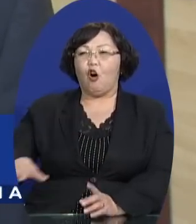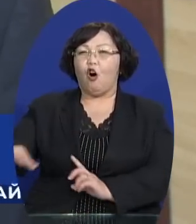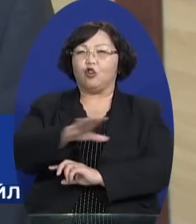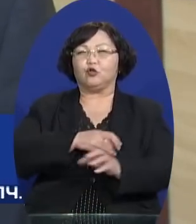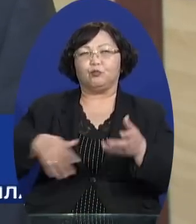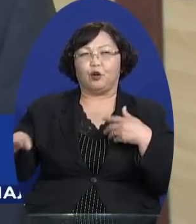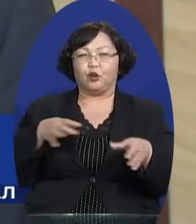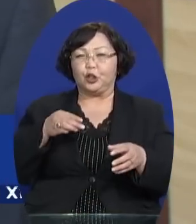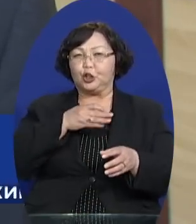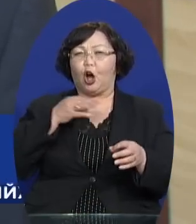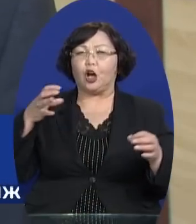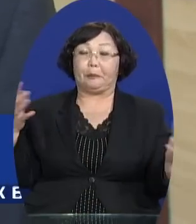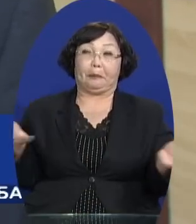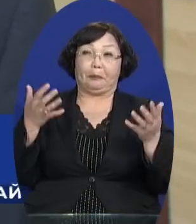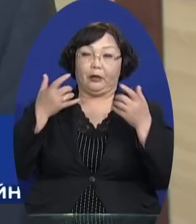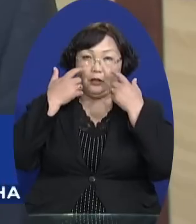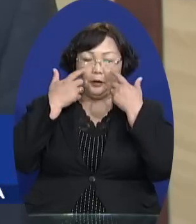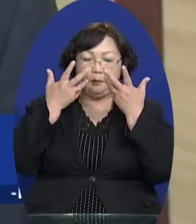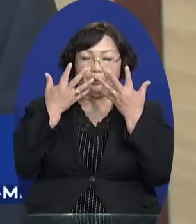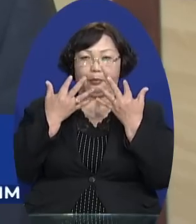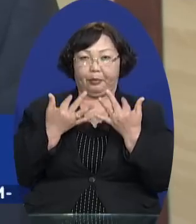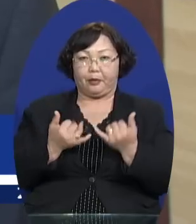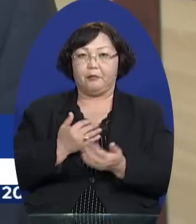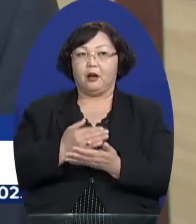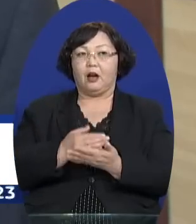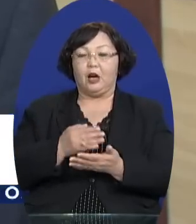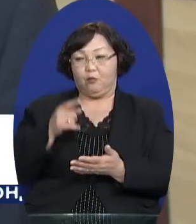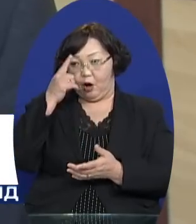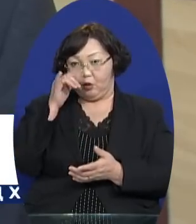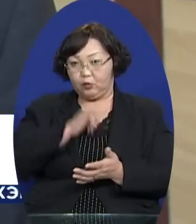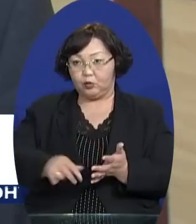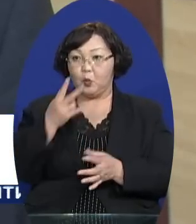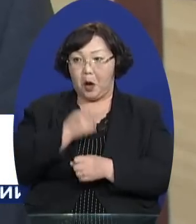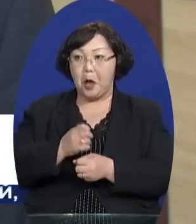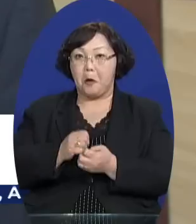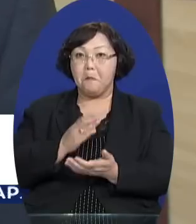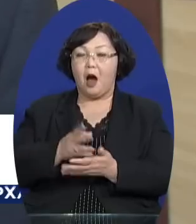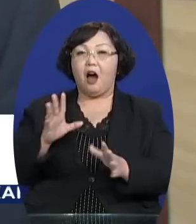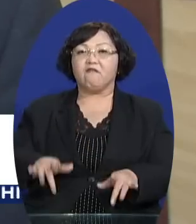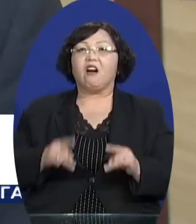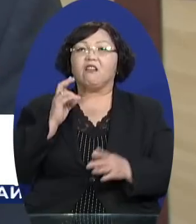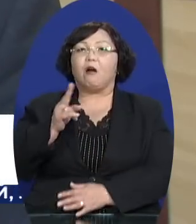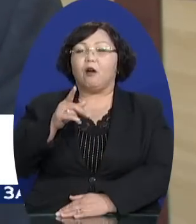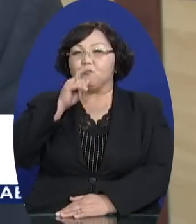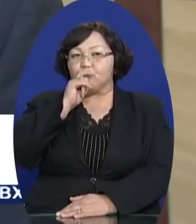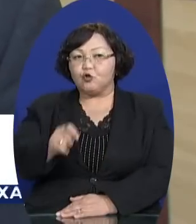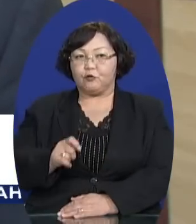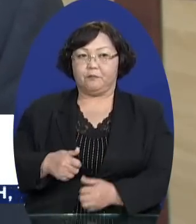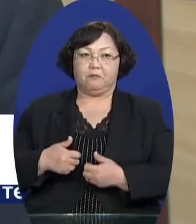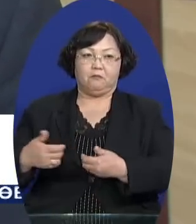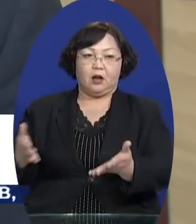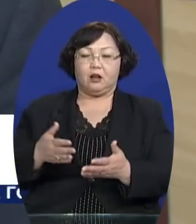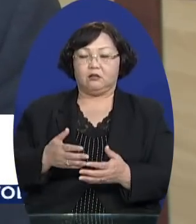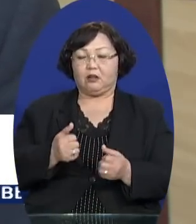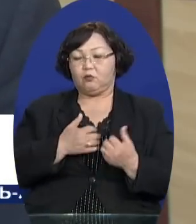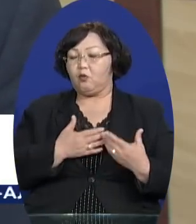гарсан байналаа. Тиймээс энэ багжийг Монголд үйл ажиллагаа явуулдаг Австрали компаниудаас өгч байгаа юм аа. Бидний өгч байгаа энэ төхөөрөмж эмч нарыг сургахаас гадна